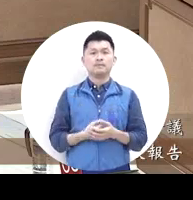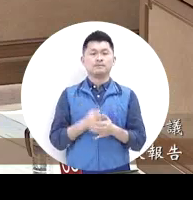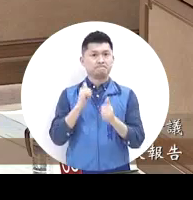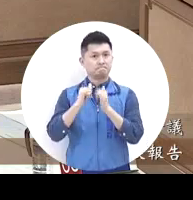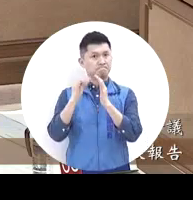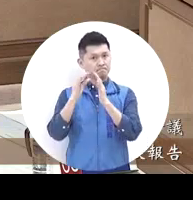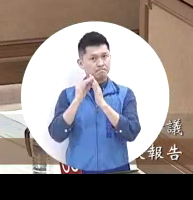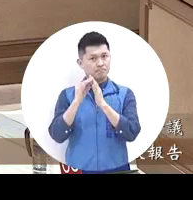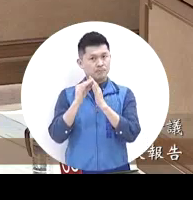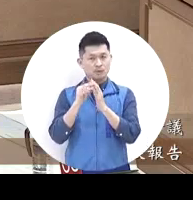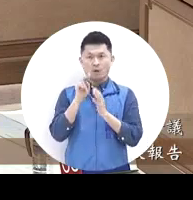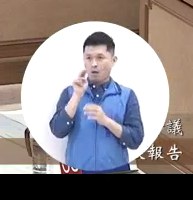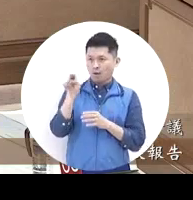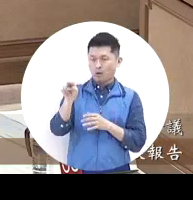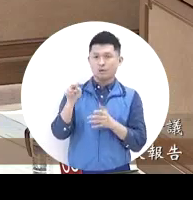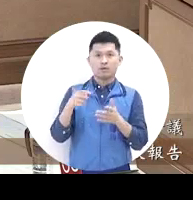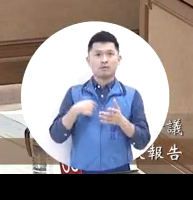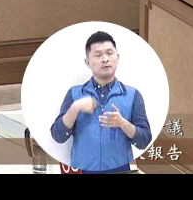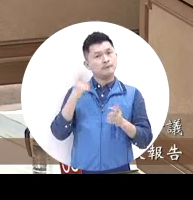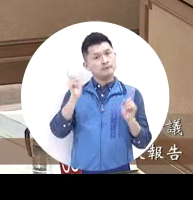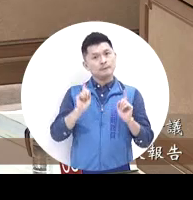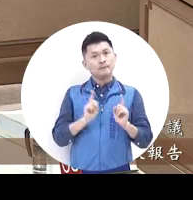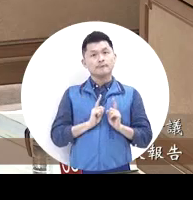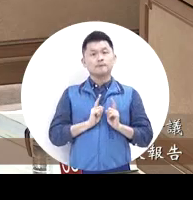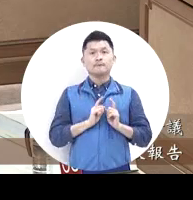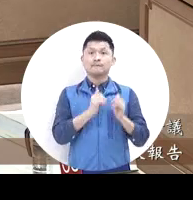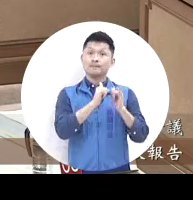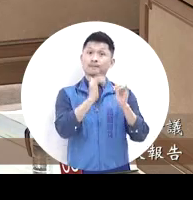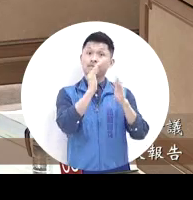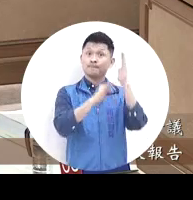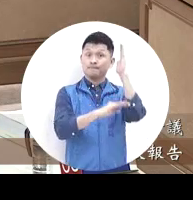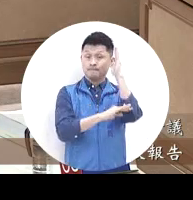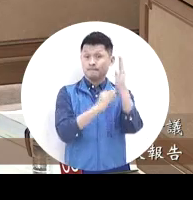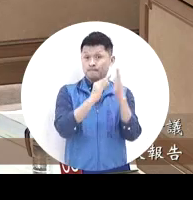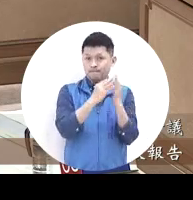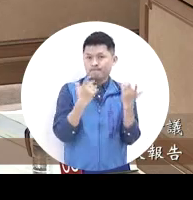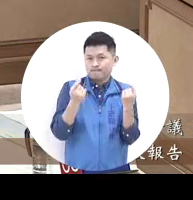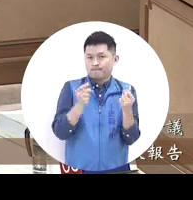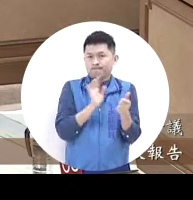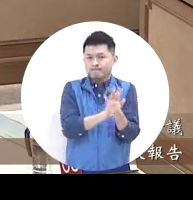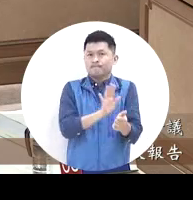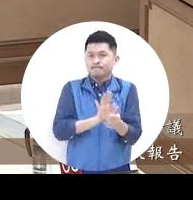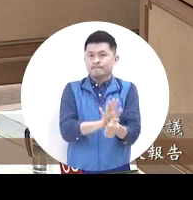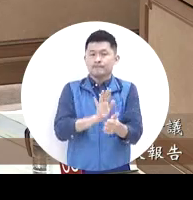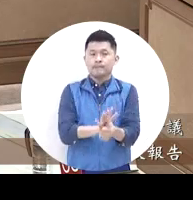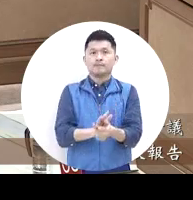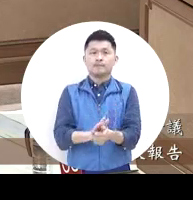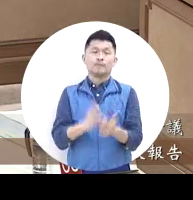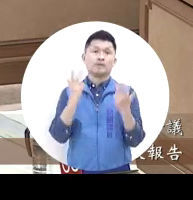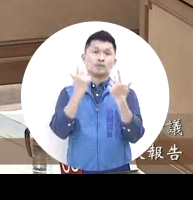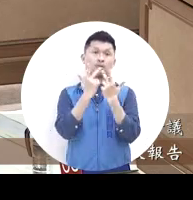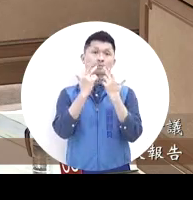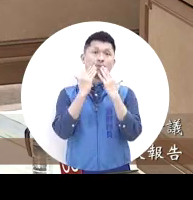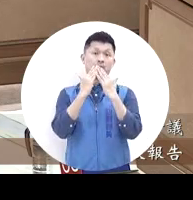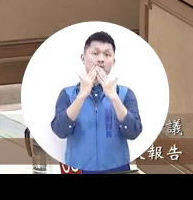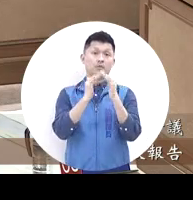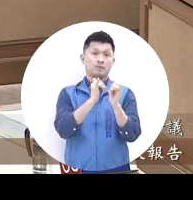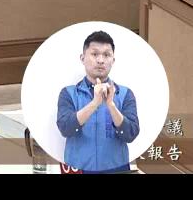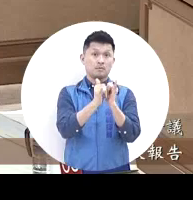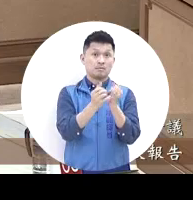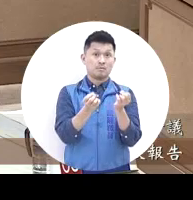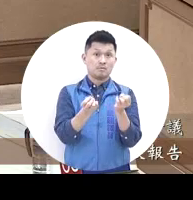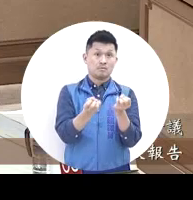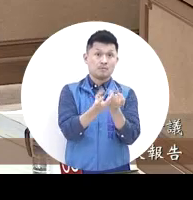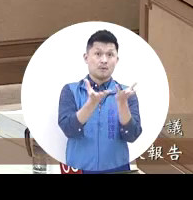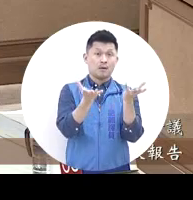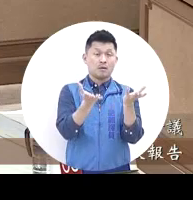情我们真的很感动的是说，民政局也是就针对整个案子，因为我们新北市人都发生的事情，虽然不在我们的辖